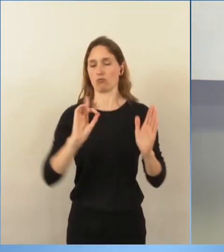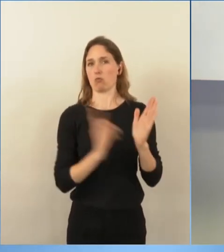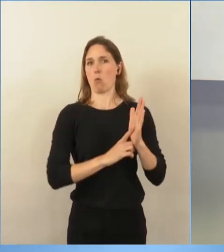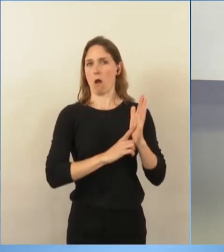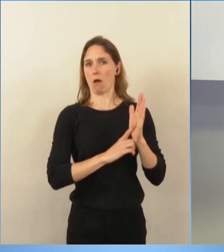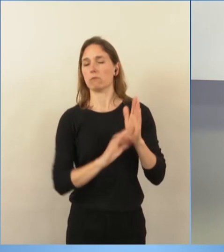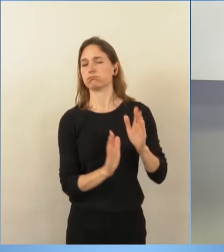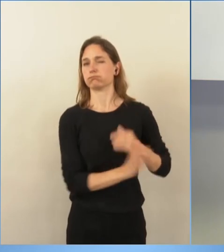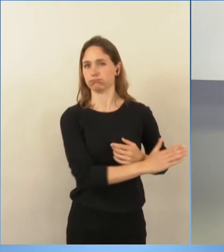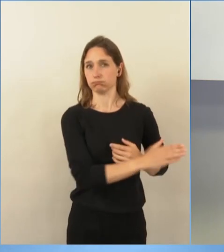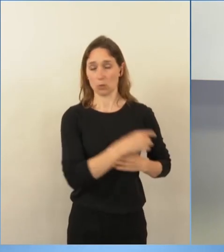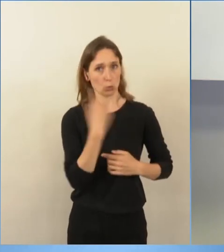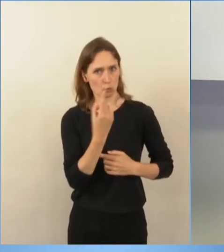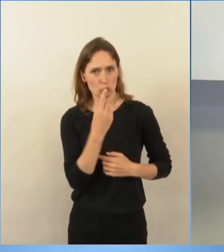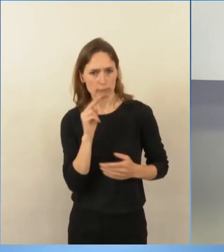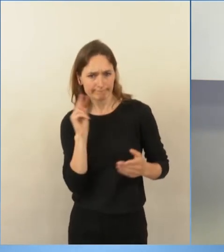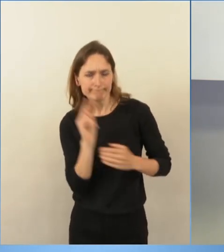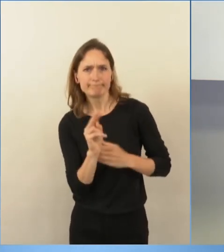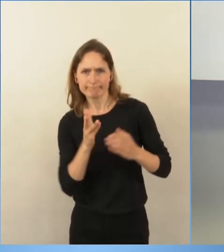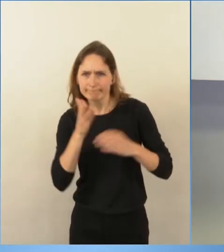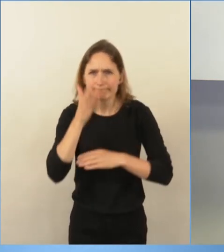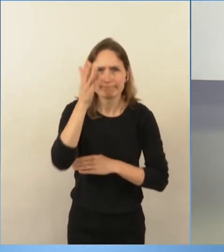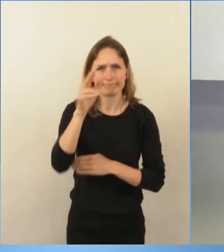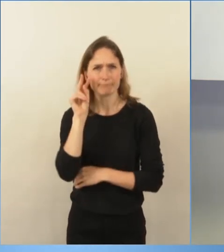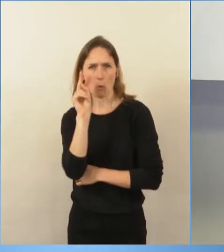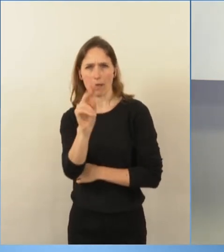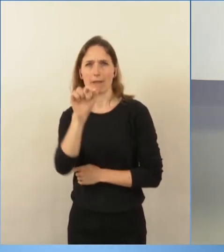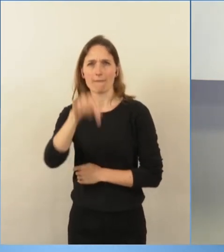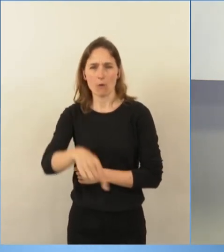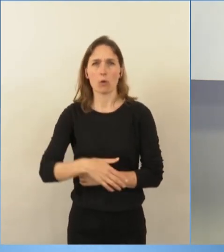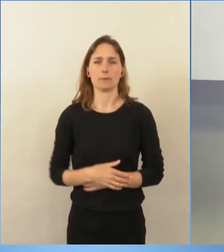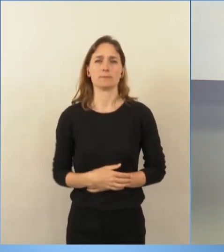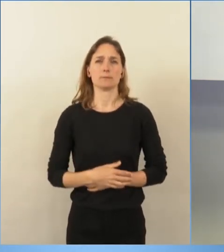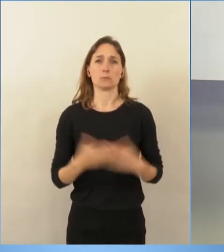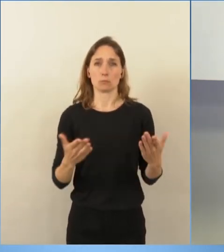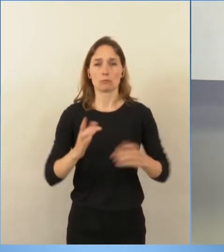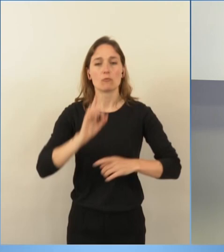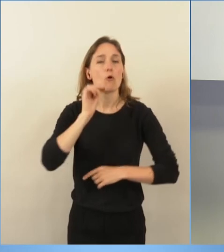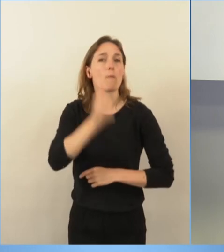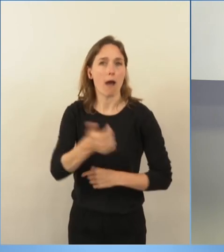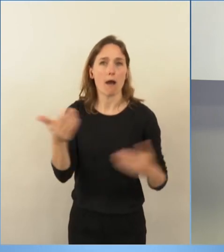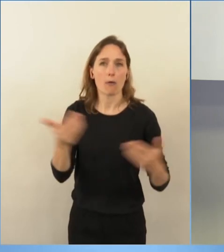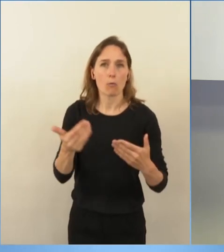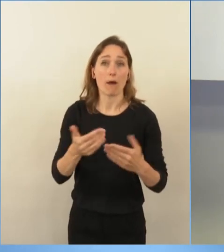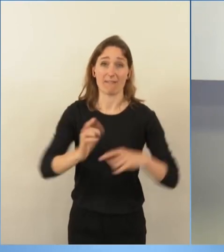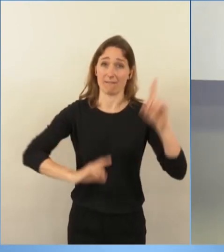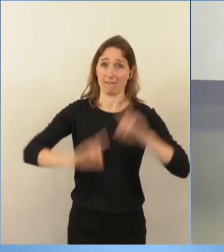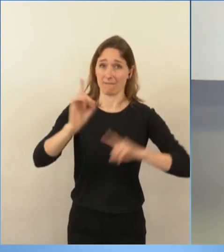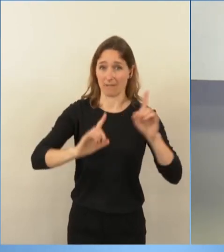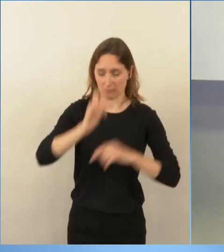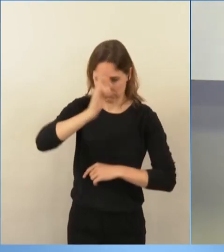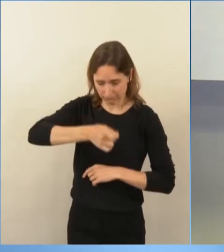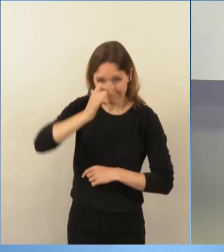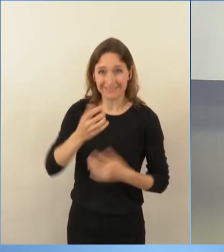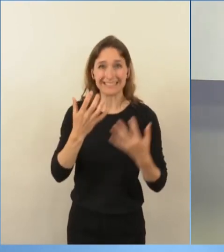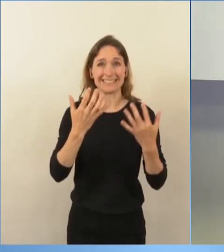dans leur avenir et dans ce qui reste à faire nous célébrons les 10 ans de la loi autorisant le mariage